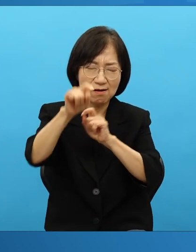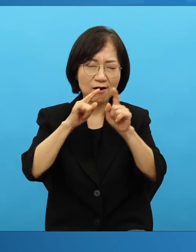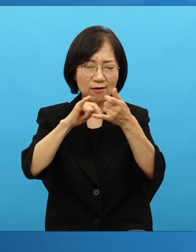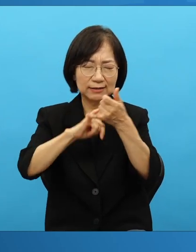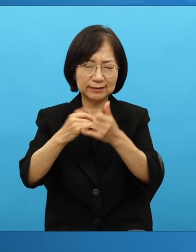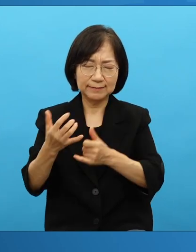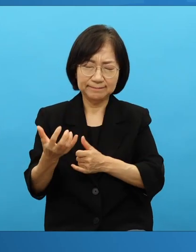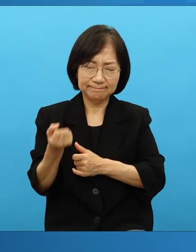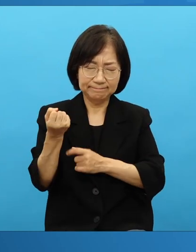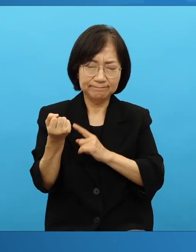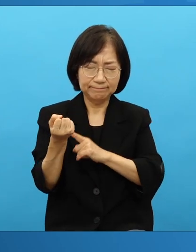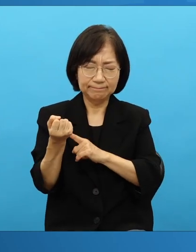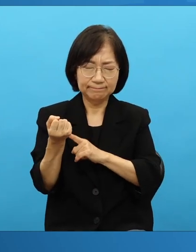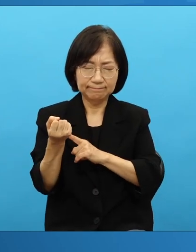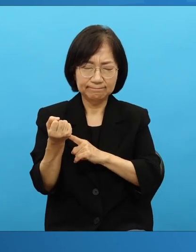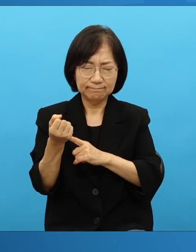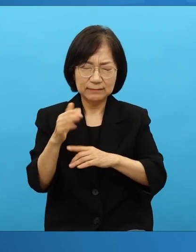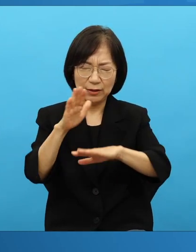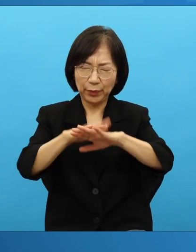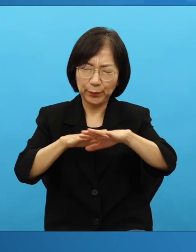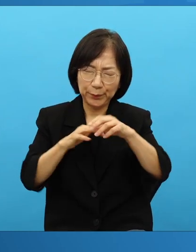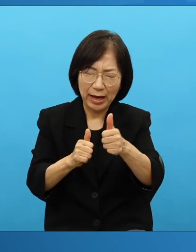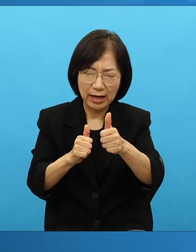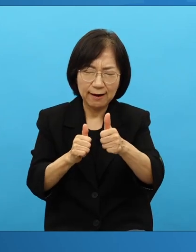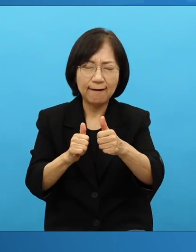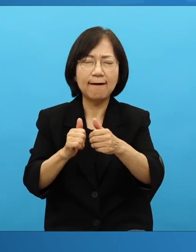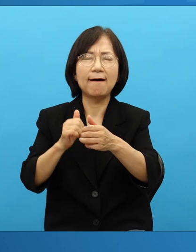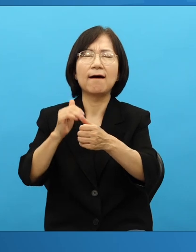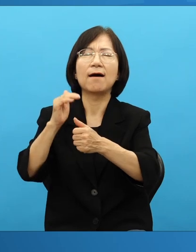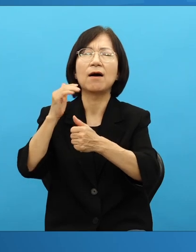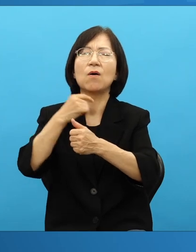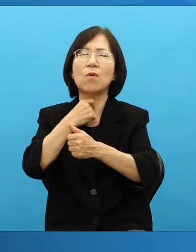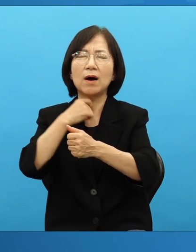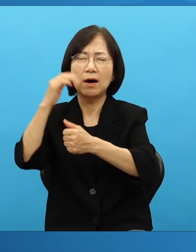도전하는 하나님의 사람들 위해